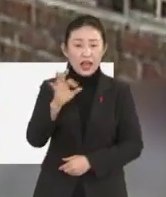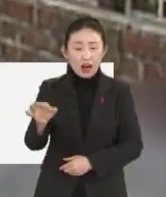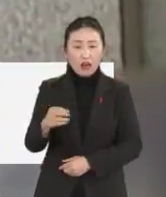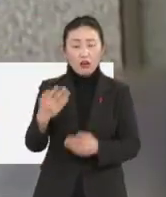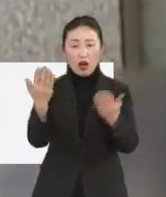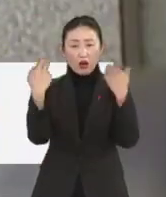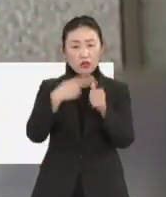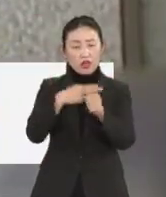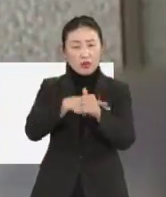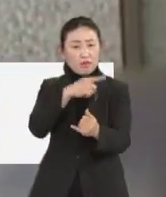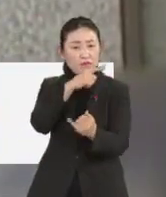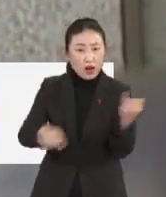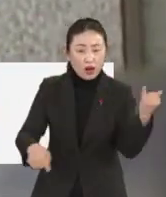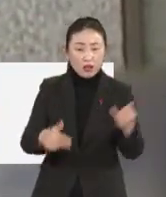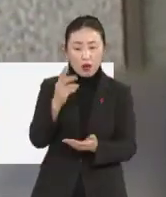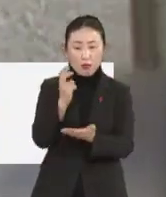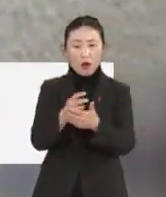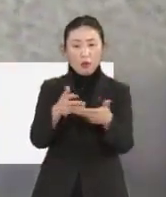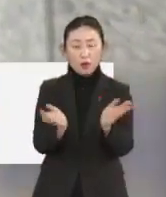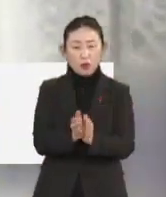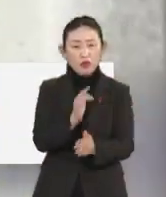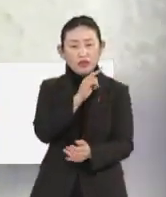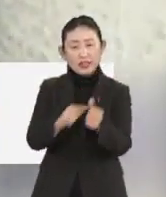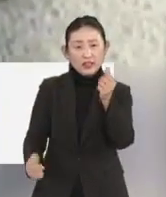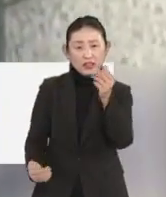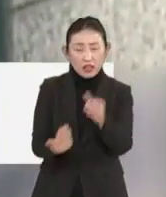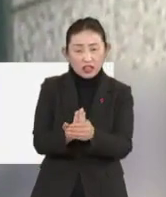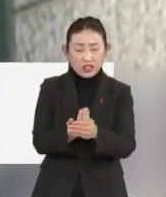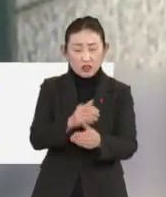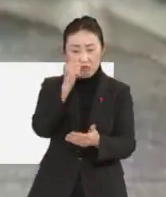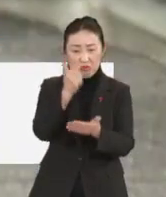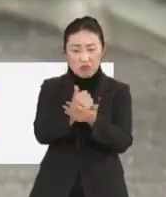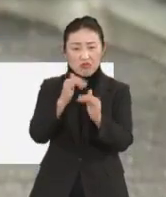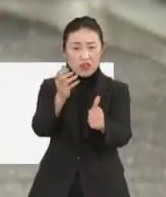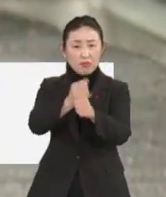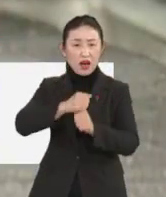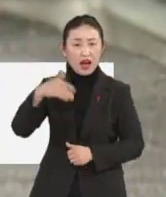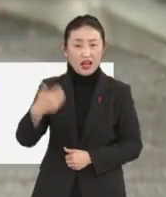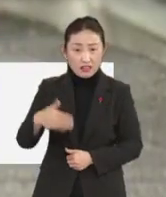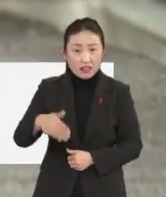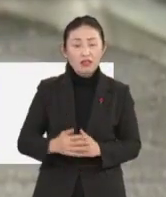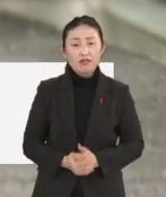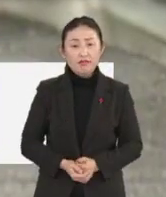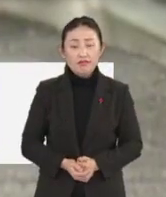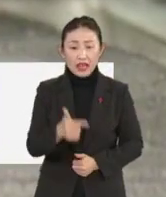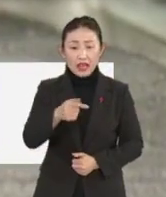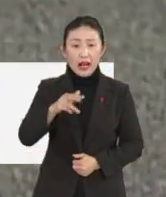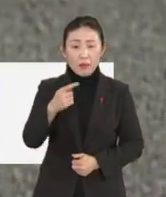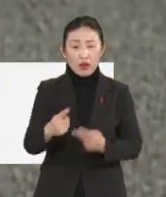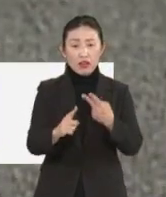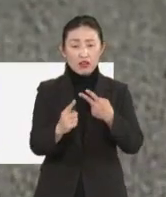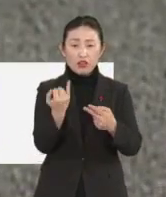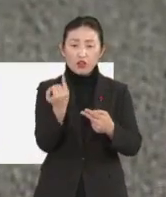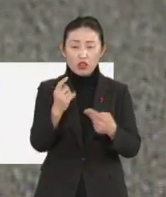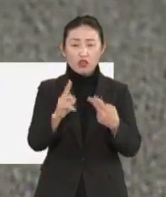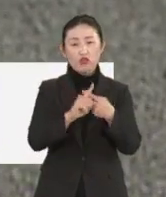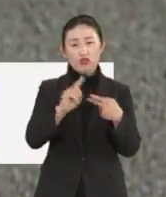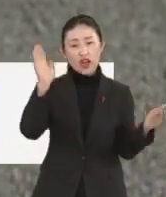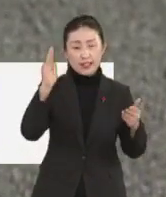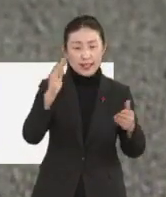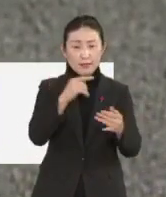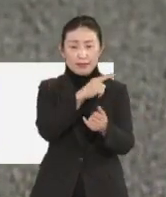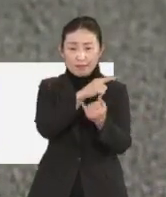살인사건과 법동 아파트 살인사건의 범인이 자가피지 않고 있습니다 경찰은 갈마동 여중생 살인과 관련해